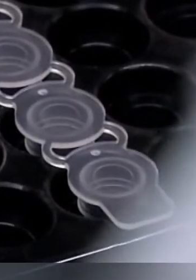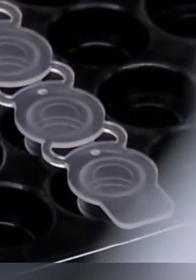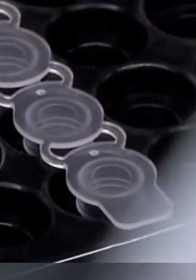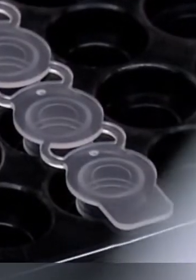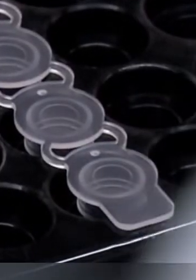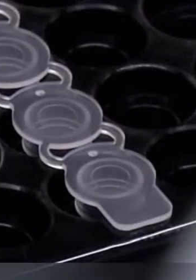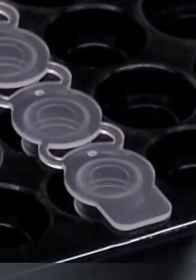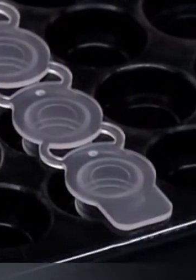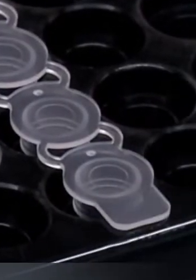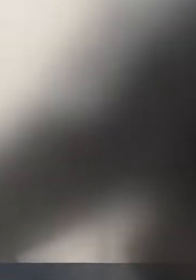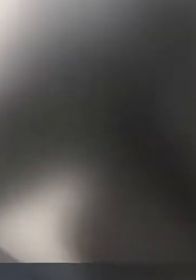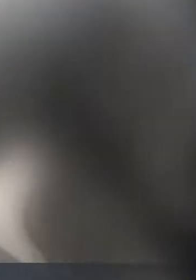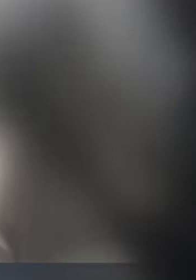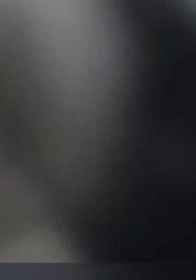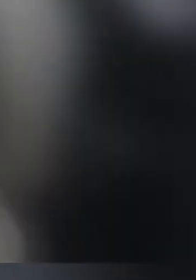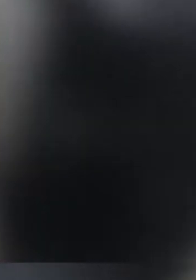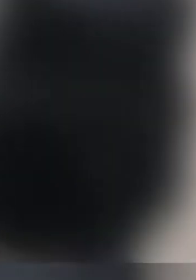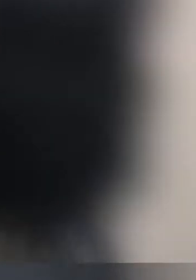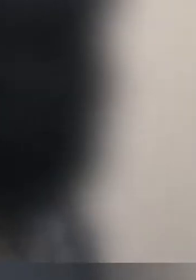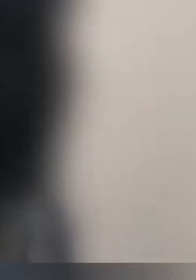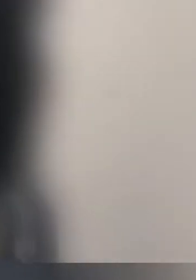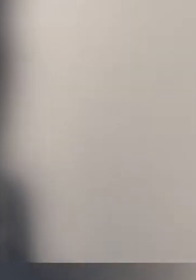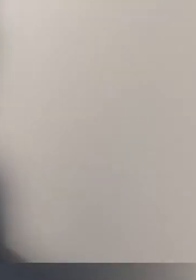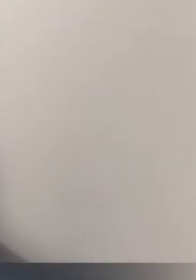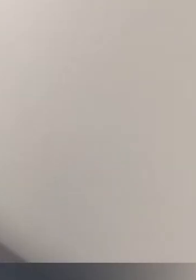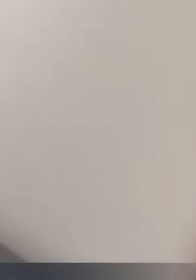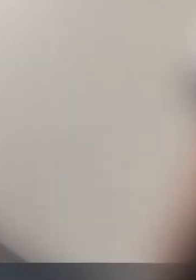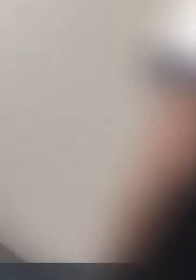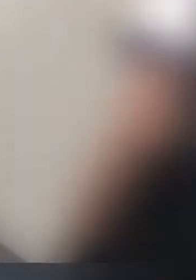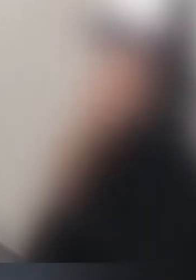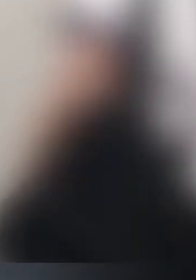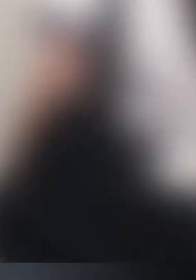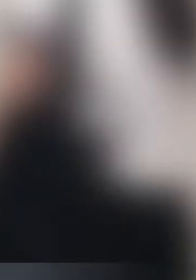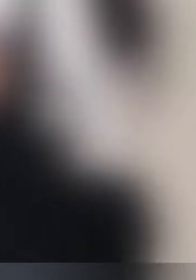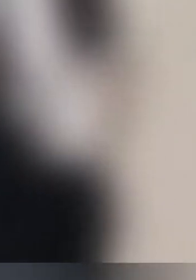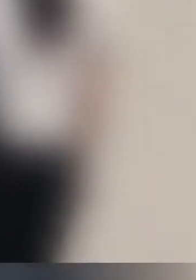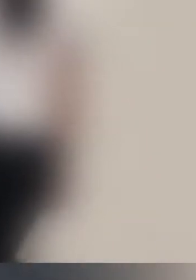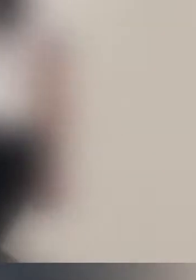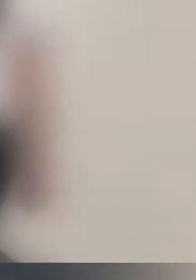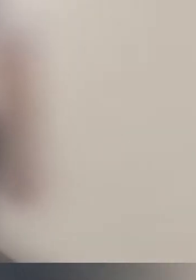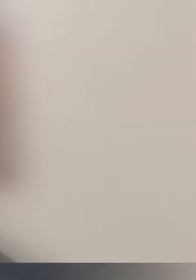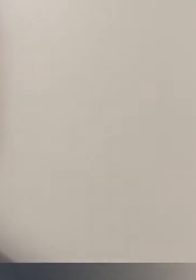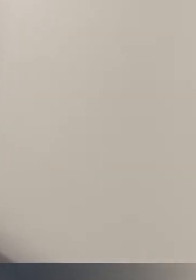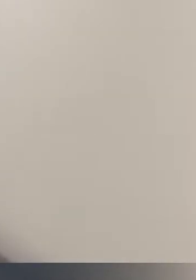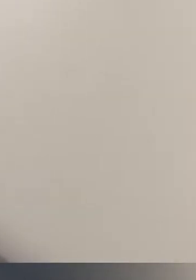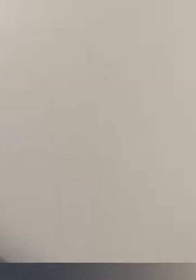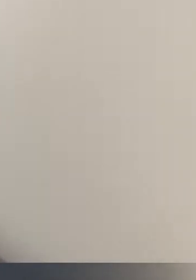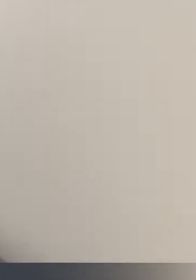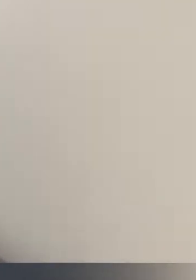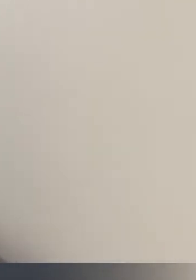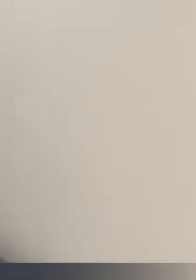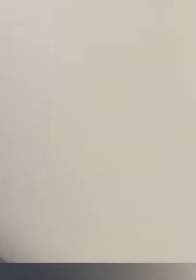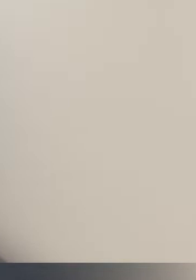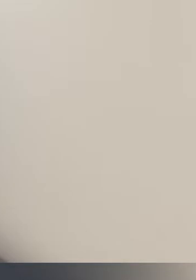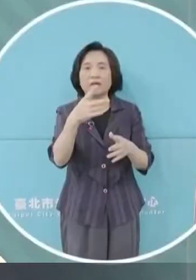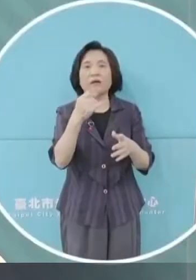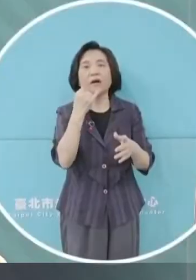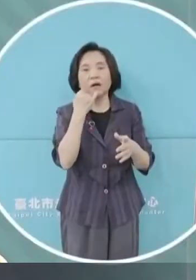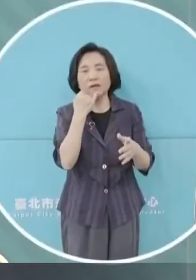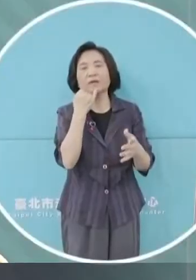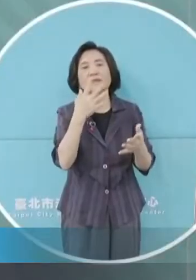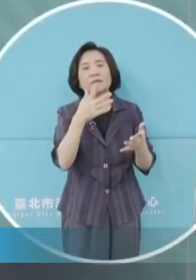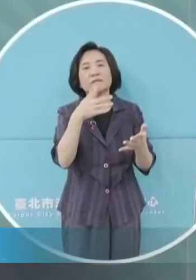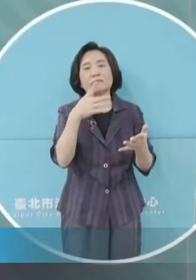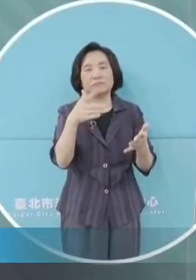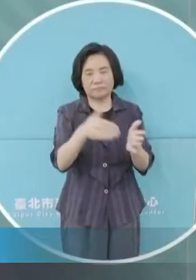中央说清楚，否则仍会自谋生路。北市持续扩充医疗收治量能，预计下周可收治1300人。 将来